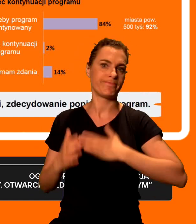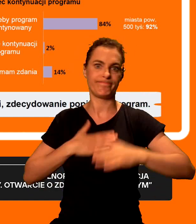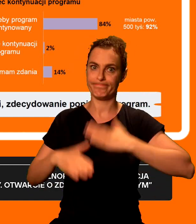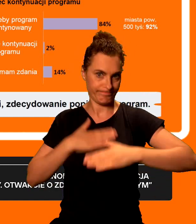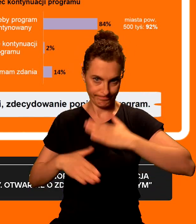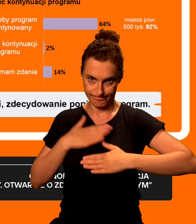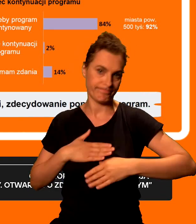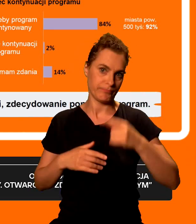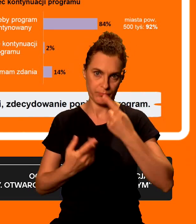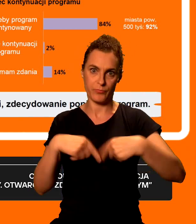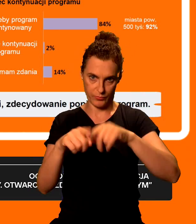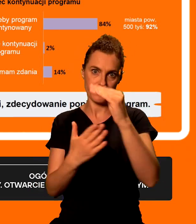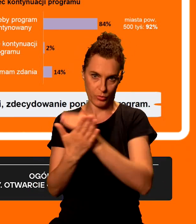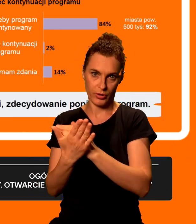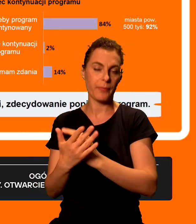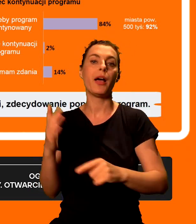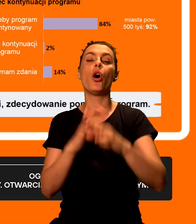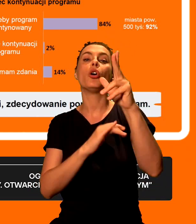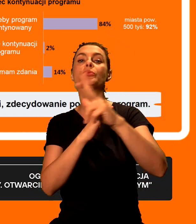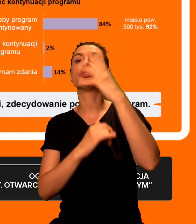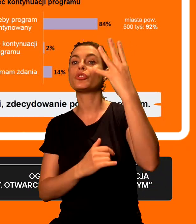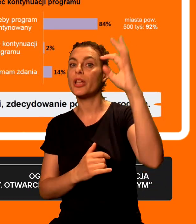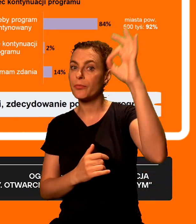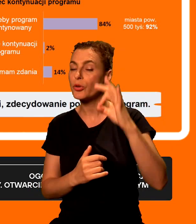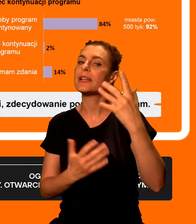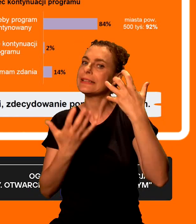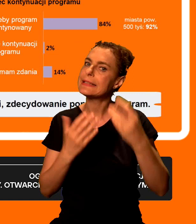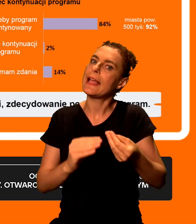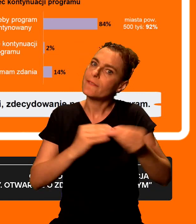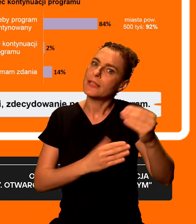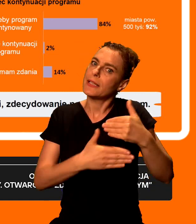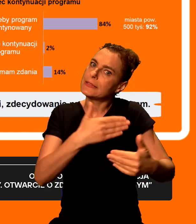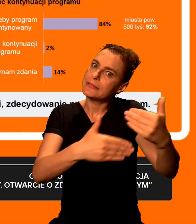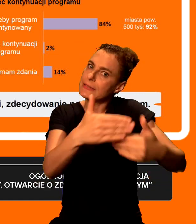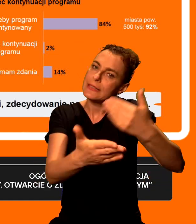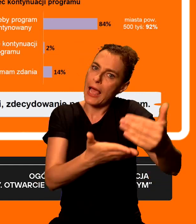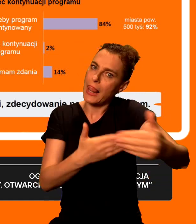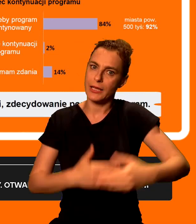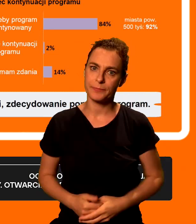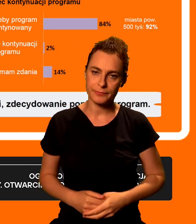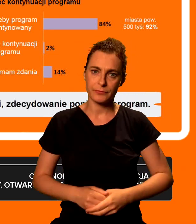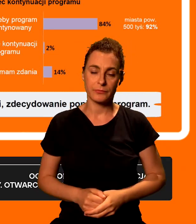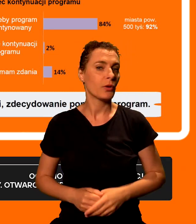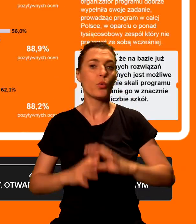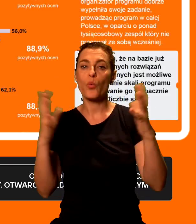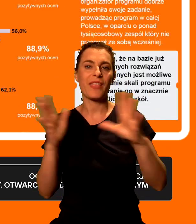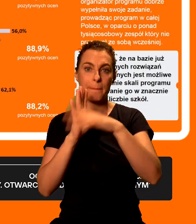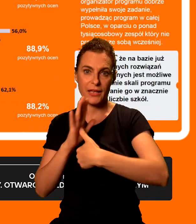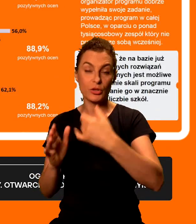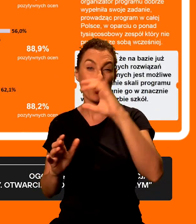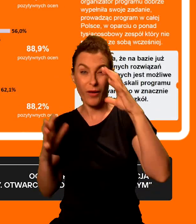realizowany i 84% chciałoby, żeby ten program był kontynuowany. W dużych miastach nawet